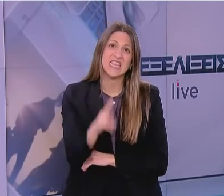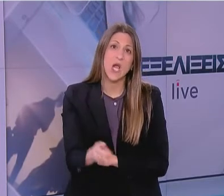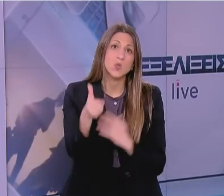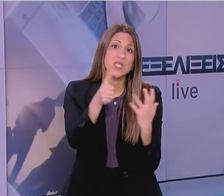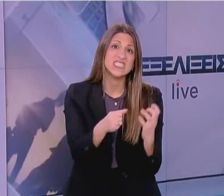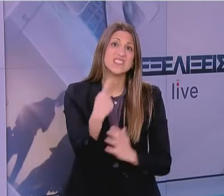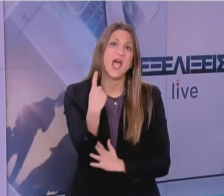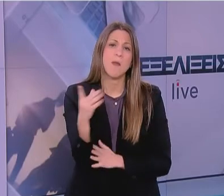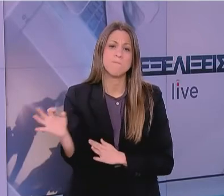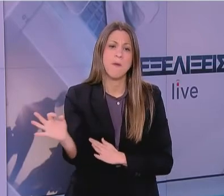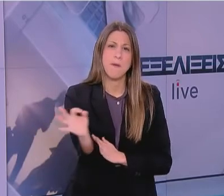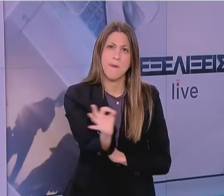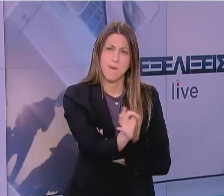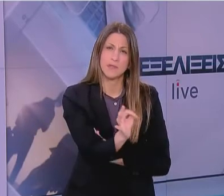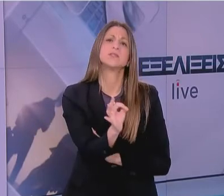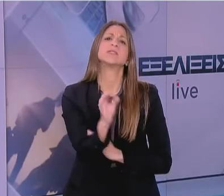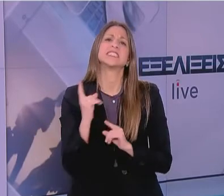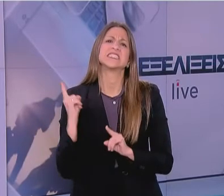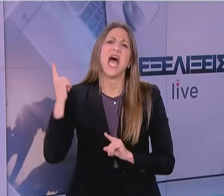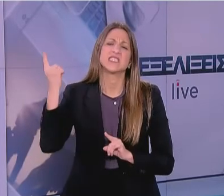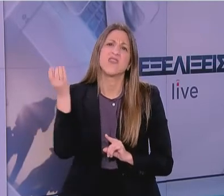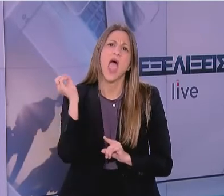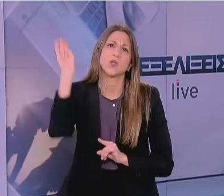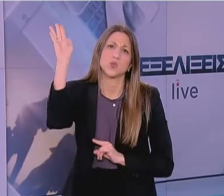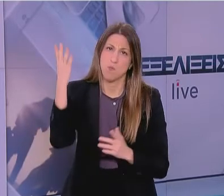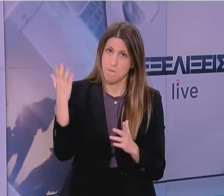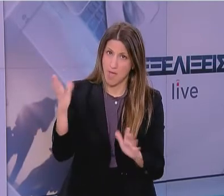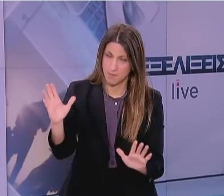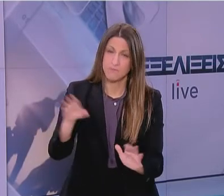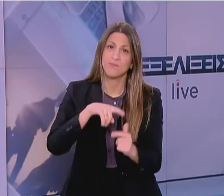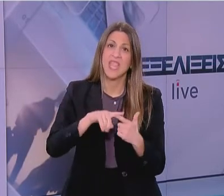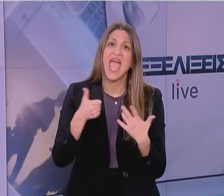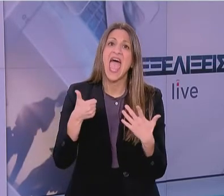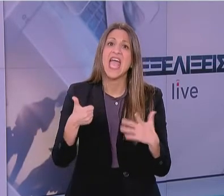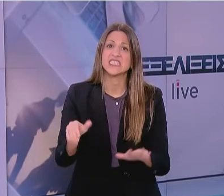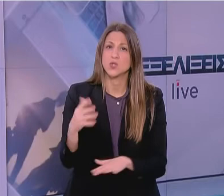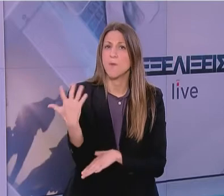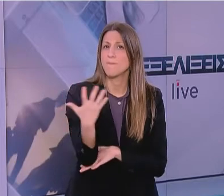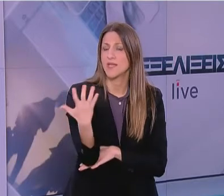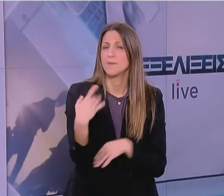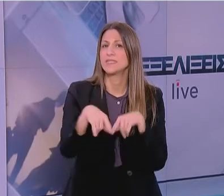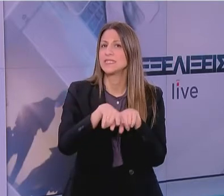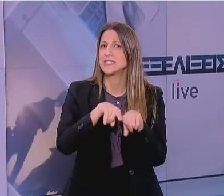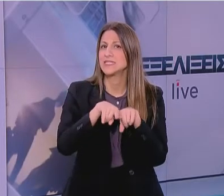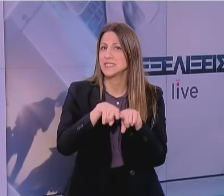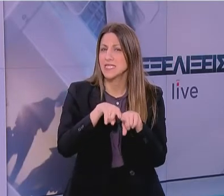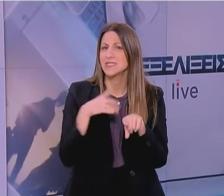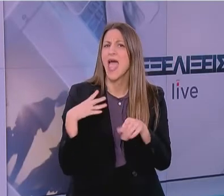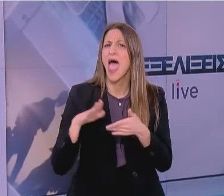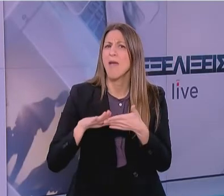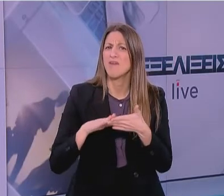361 κρούσματα θεωρούνται σχετιζόμενα με ταξίδια από το εξωτερικό και 655 σχετιζόμενα με ήδη γνωστό